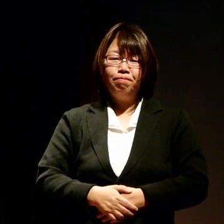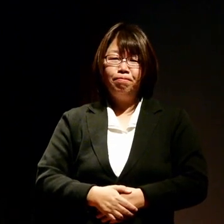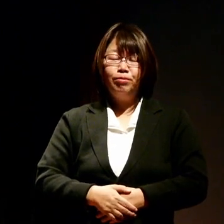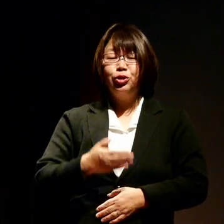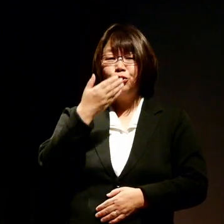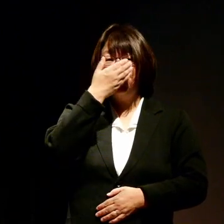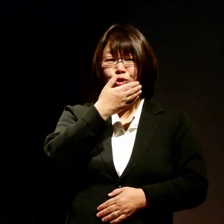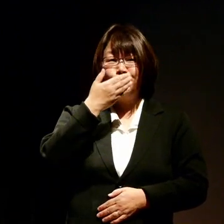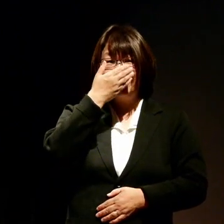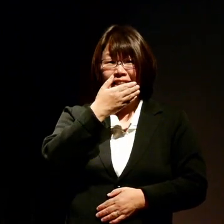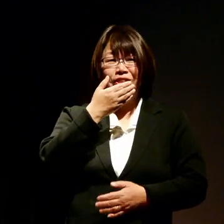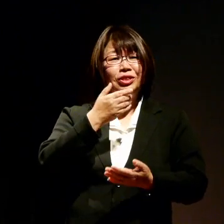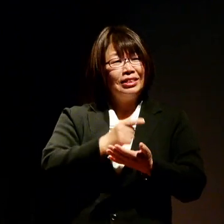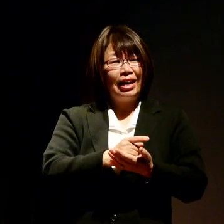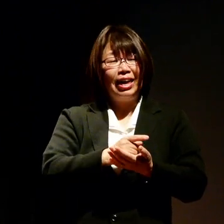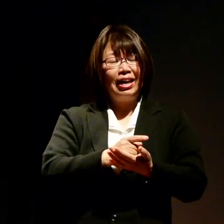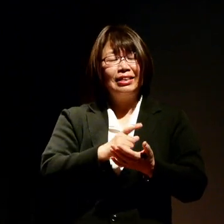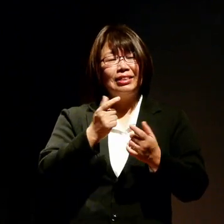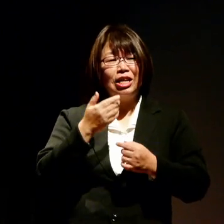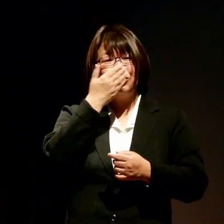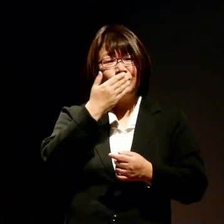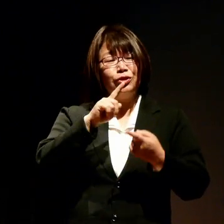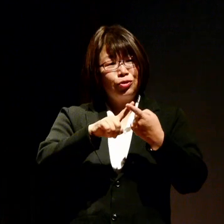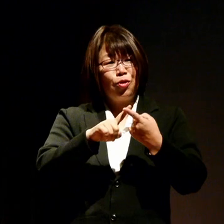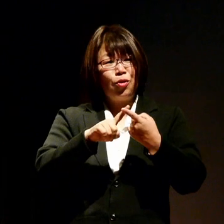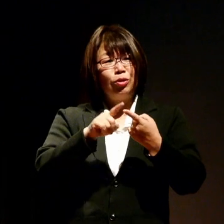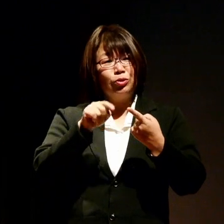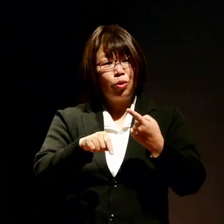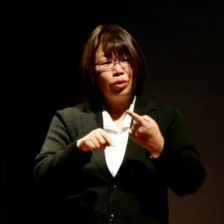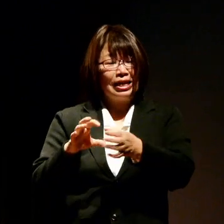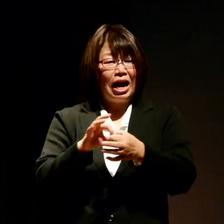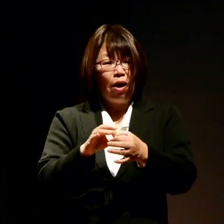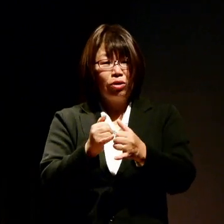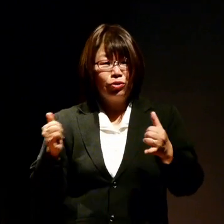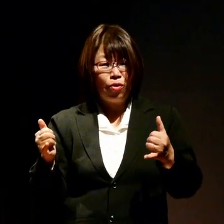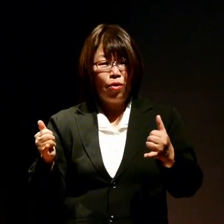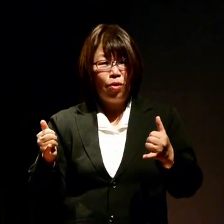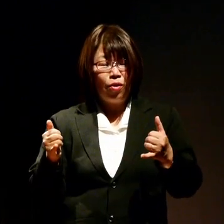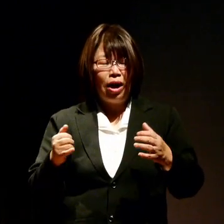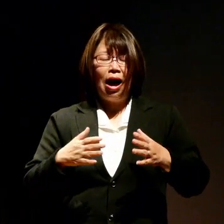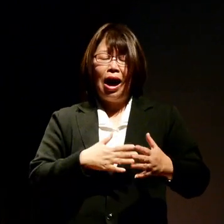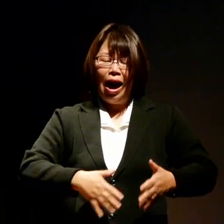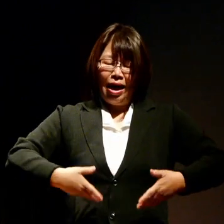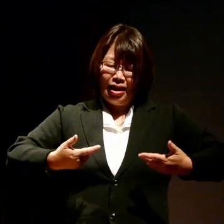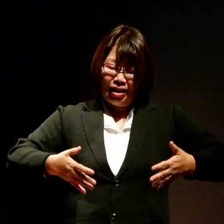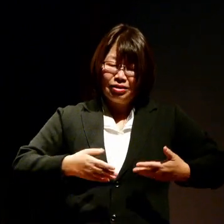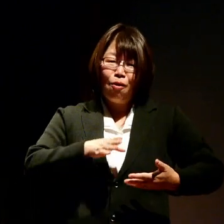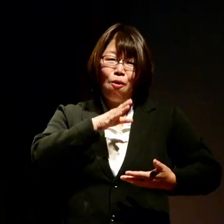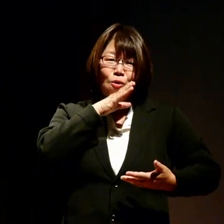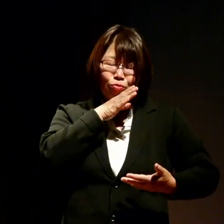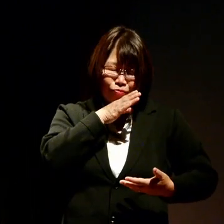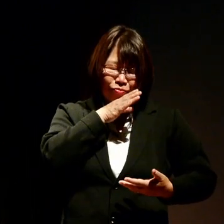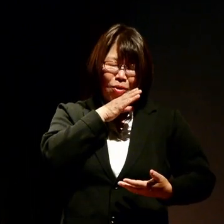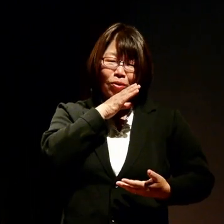スイーツだけでもなく、スイーツとそこに関わる人、人のぬくもりは本当に本